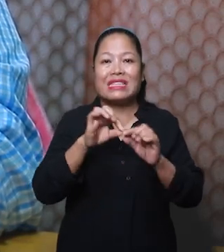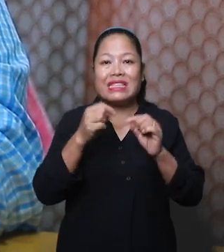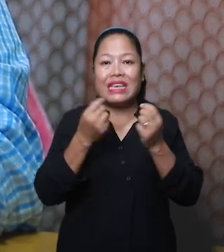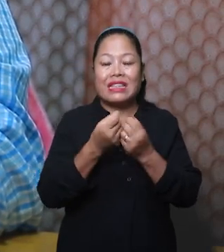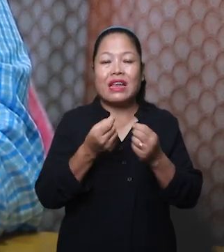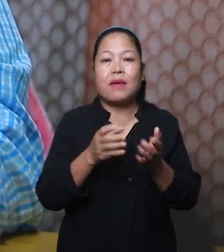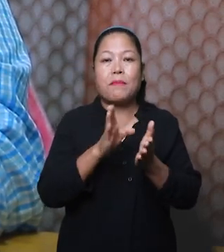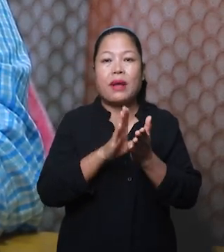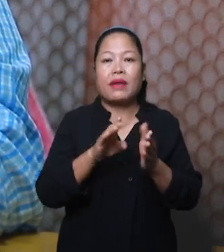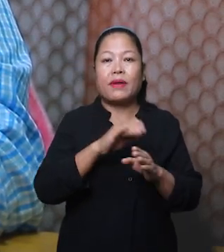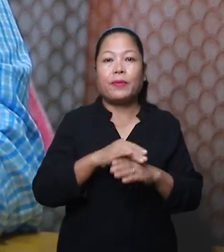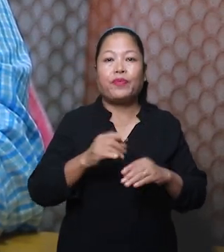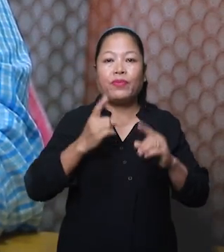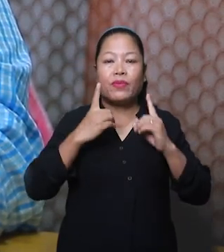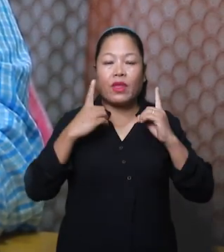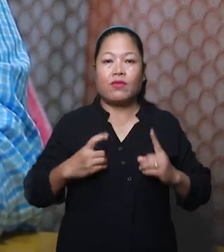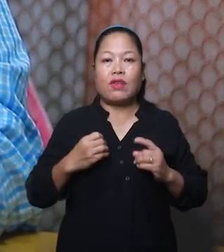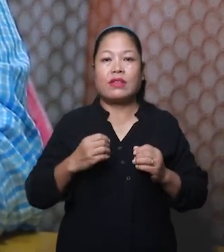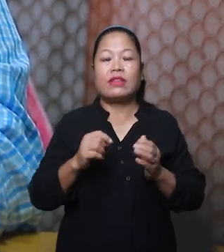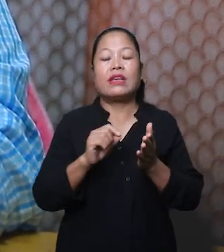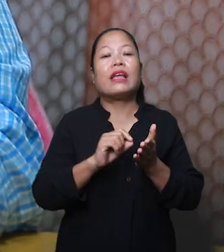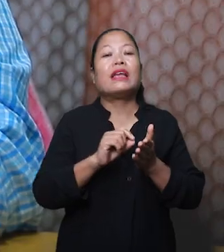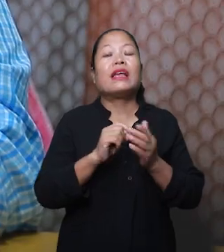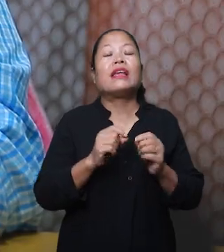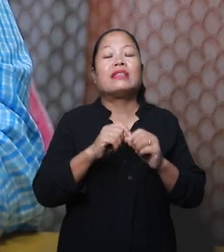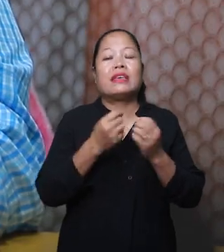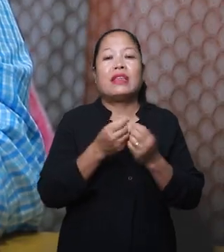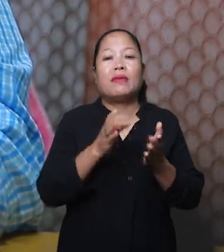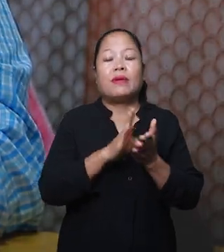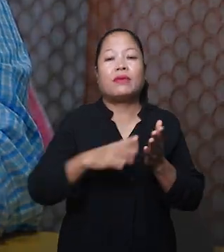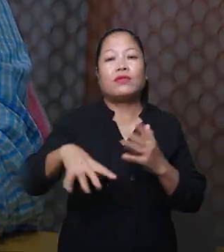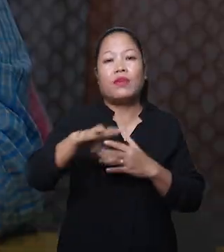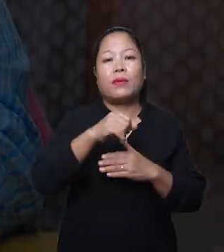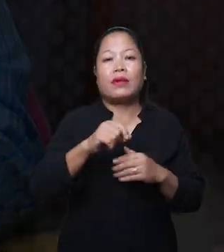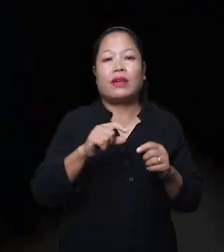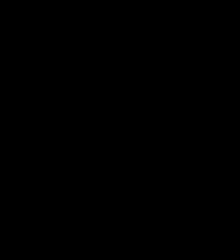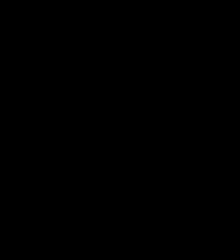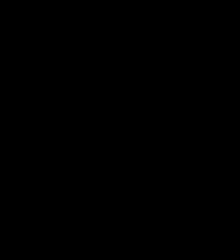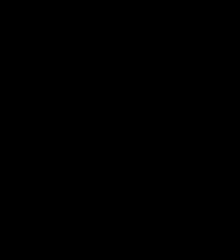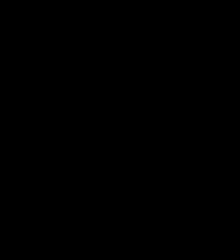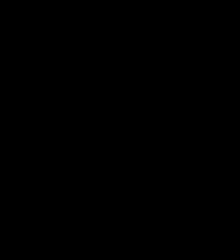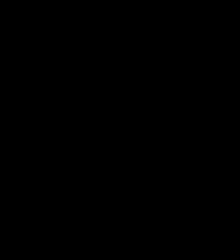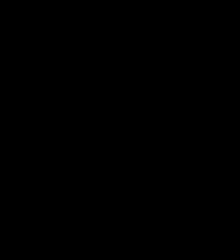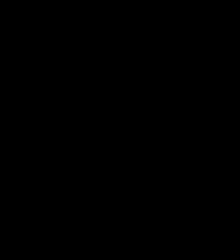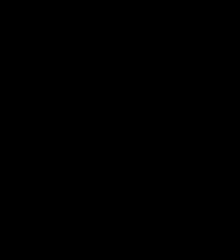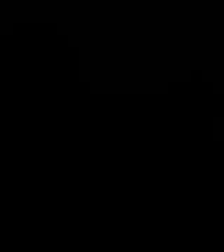क्षेत्रबाट मात्रै होइन कि यसको एउटा सर्वाङ्गीण पक्षबाट हेर्न आवश्यकता छ